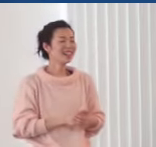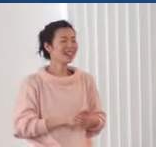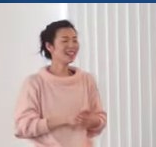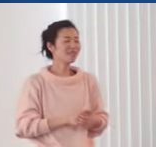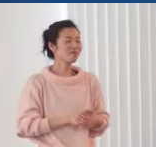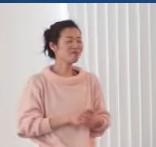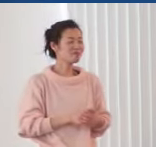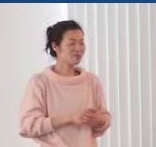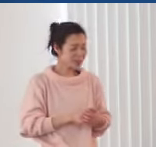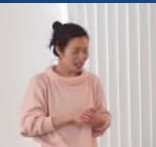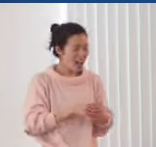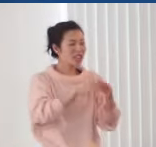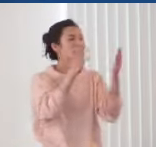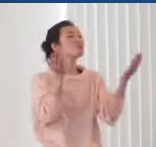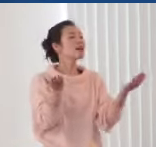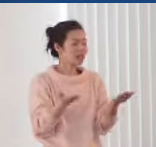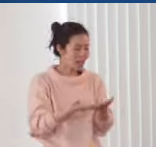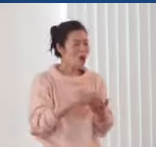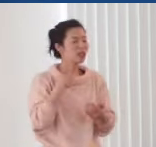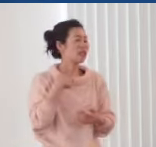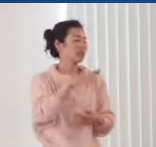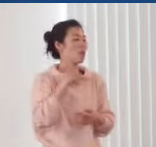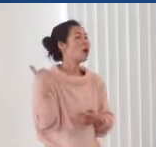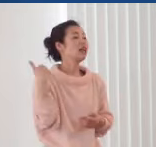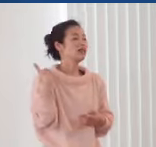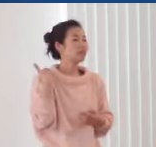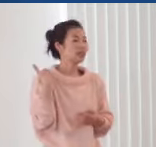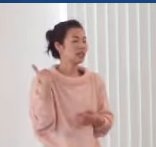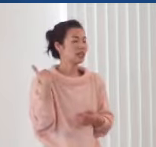全てのことを私たちは分からないまま